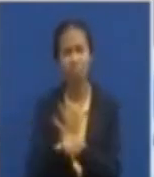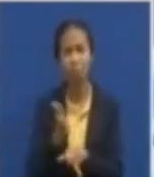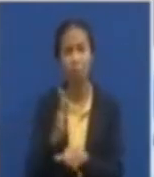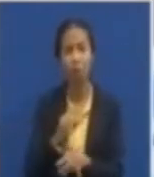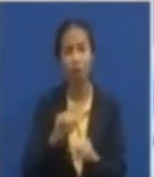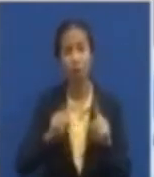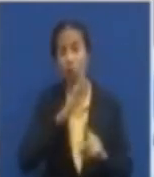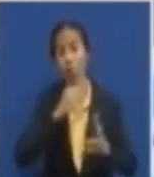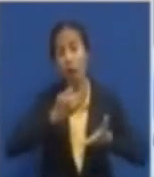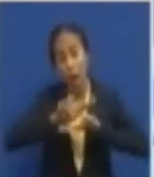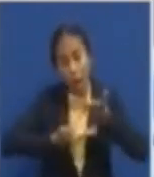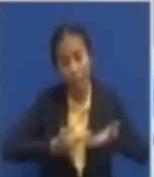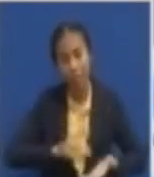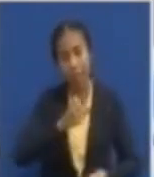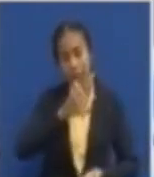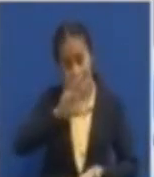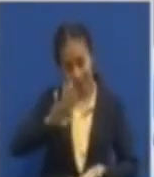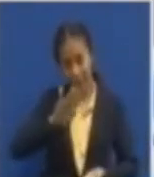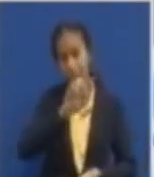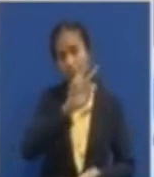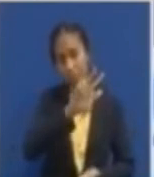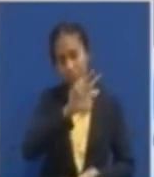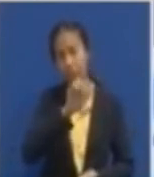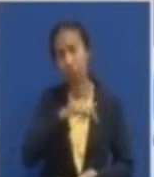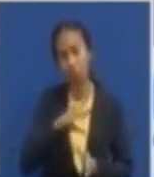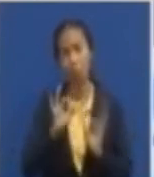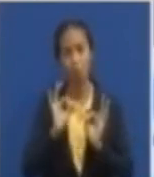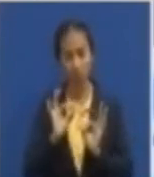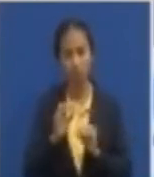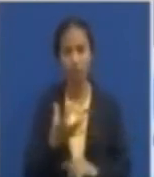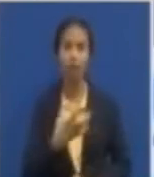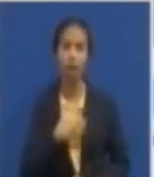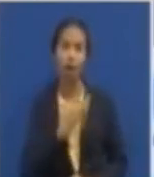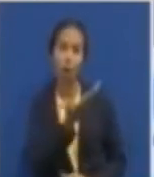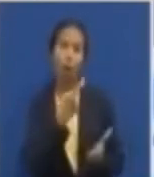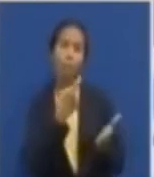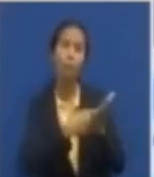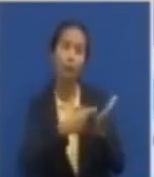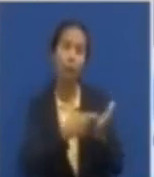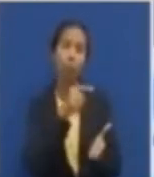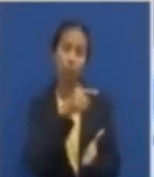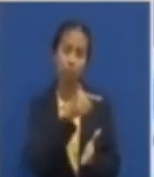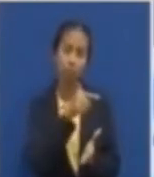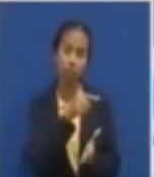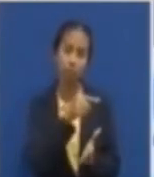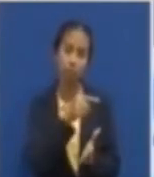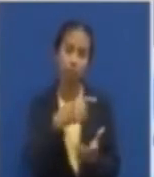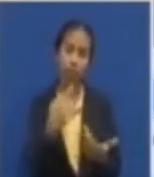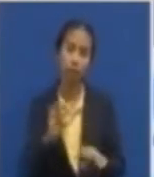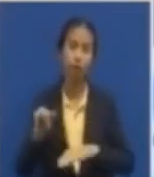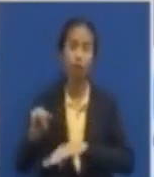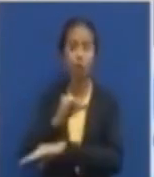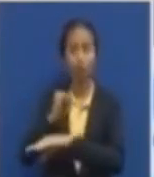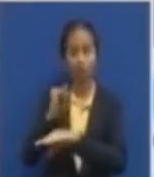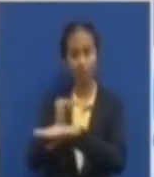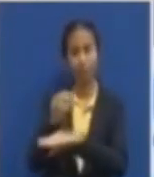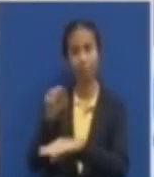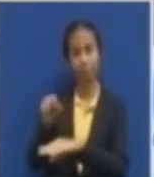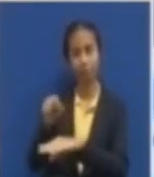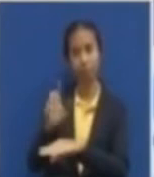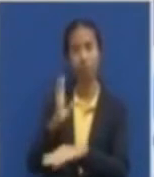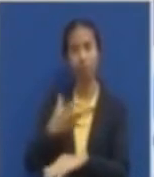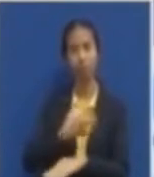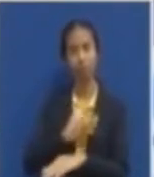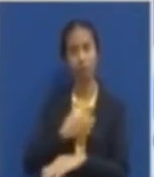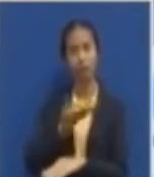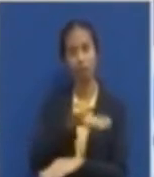บาทนะครับก็ขอให้รัฐบาลช่วยประกันไว้นะจำนวนไร่ก็ขอให้ทุกคนเนี่ย